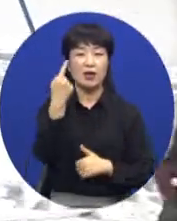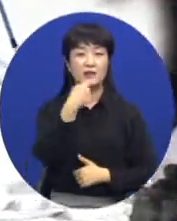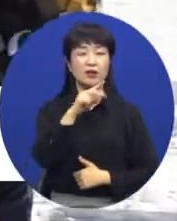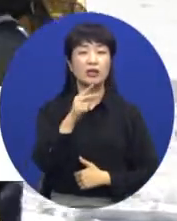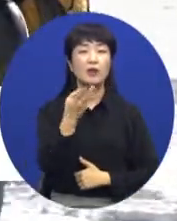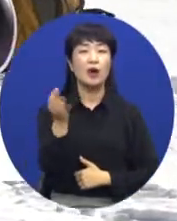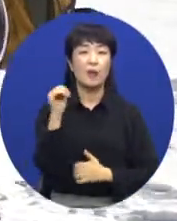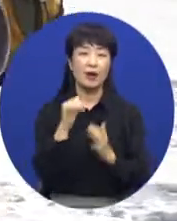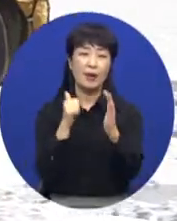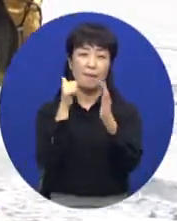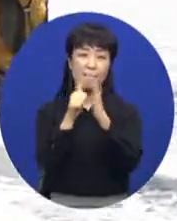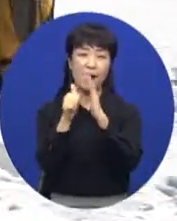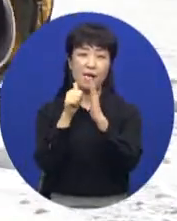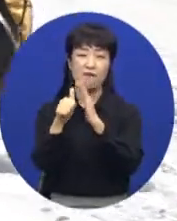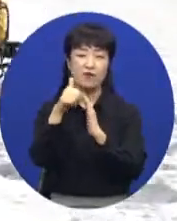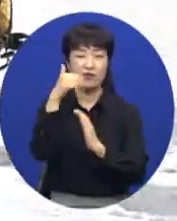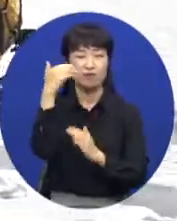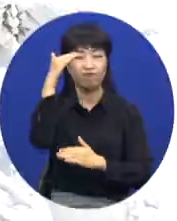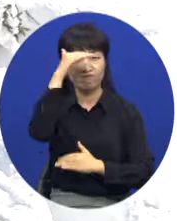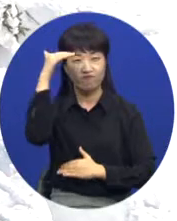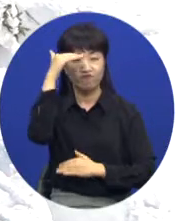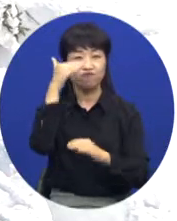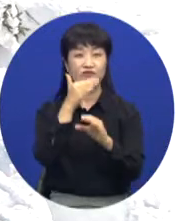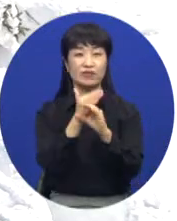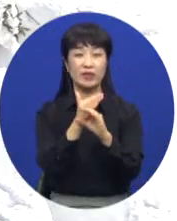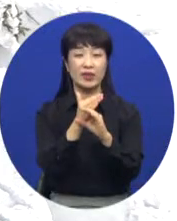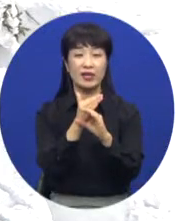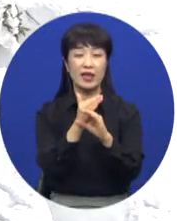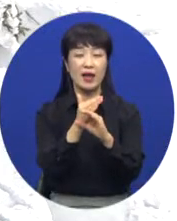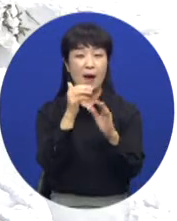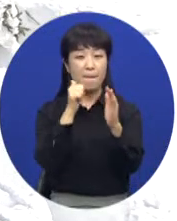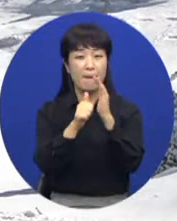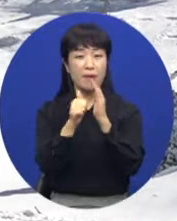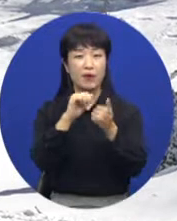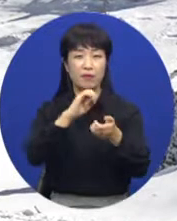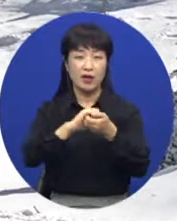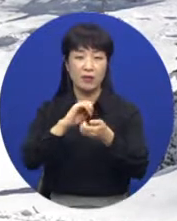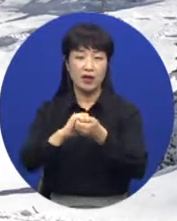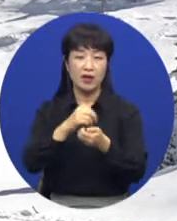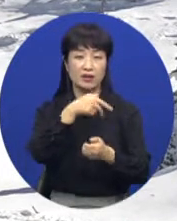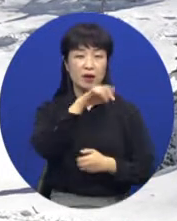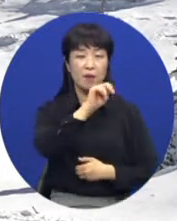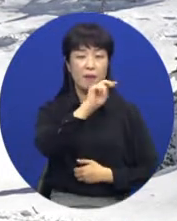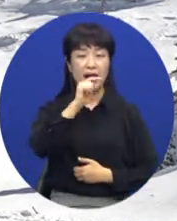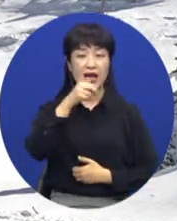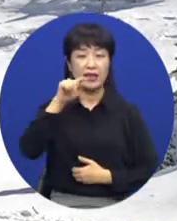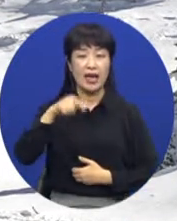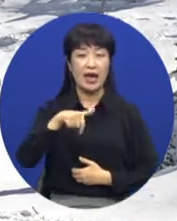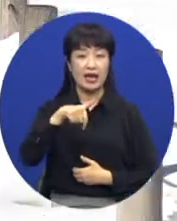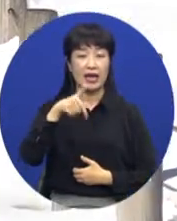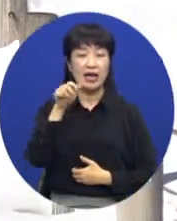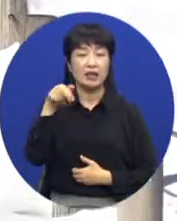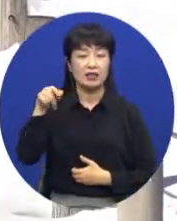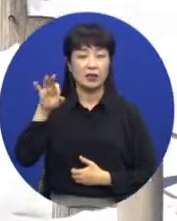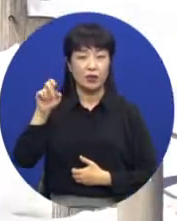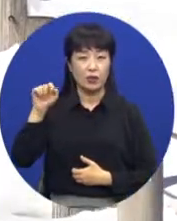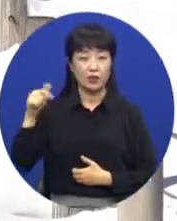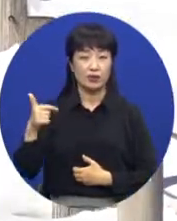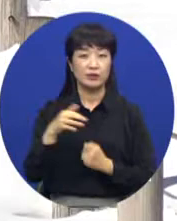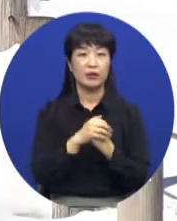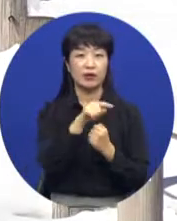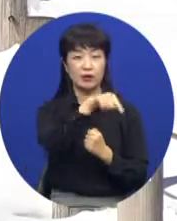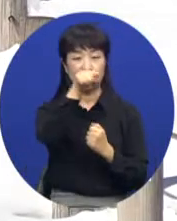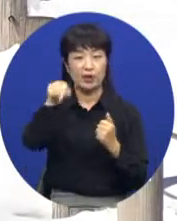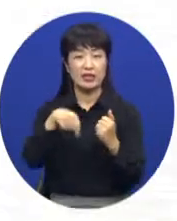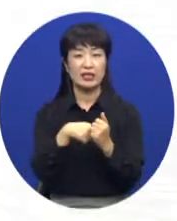찾아 설경에 즐겼습니다 탐방 예약 제가 실시된 성판 학과 관음사 등 반론은 이미 18일까지 예약이